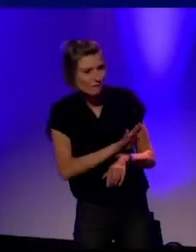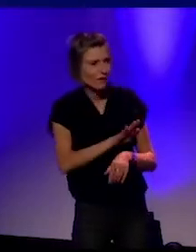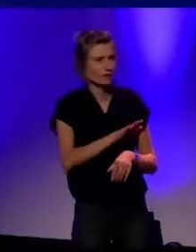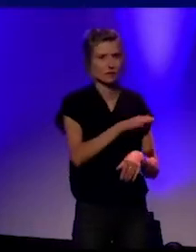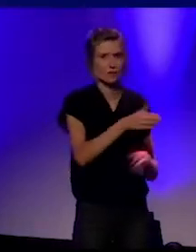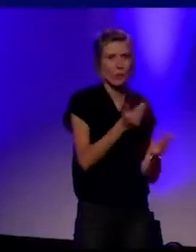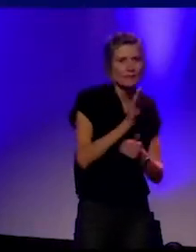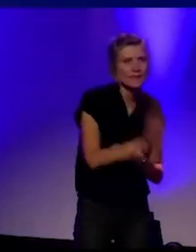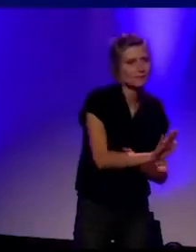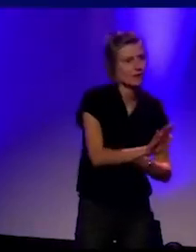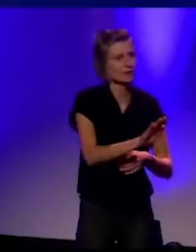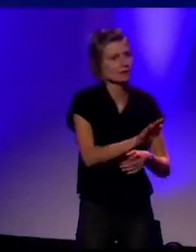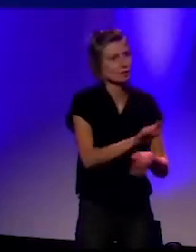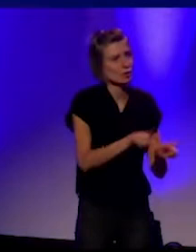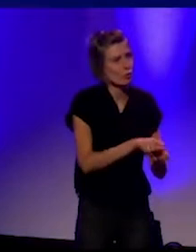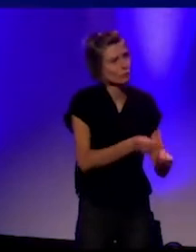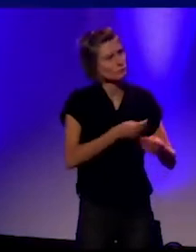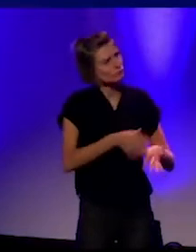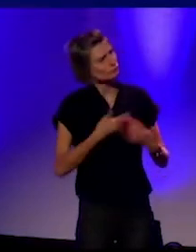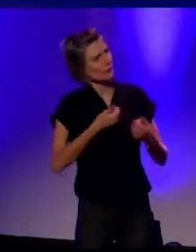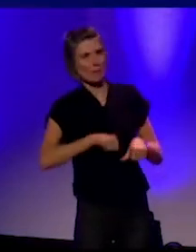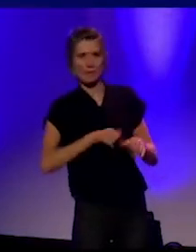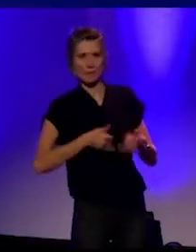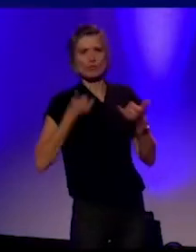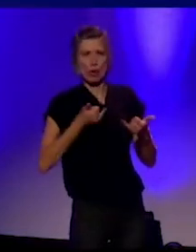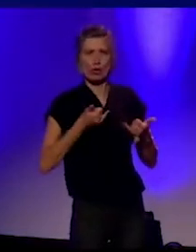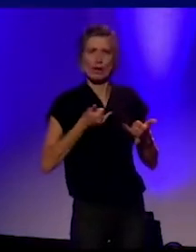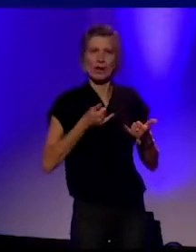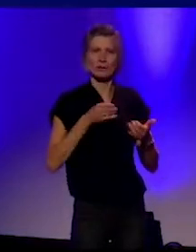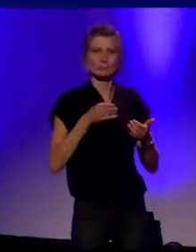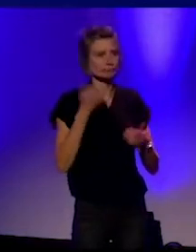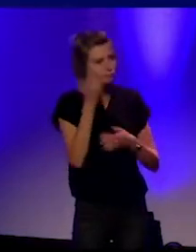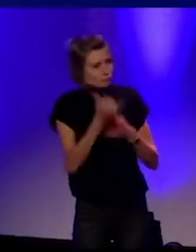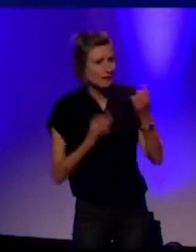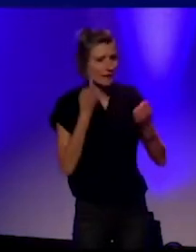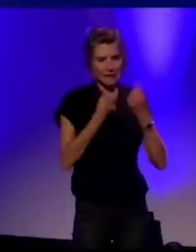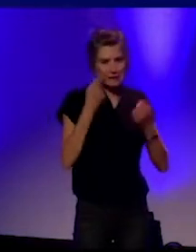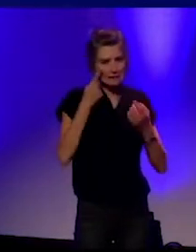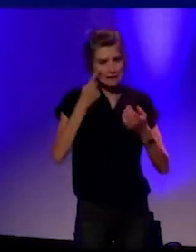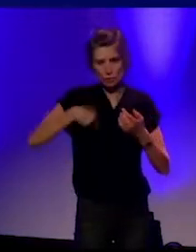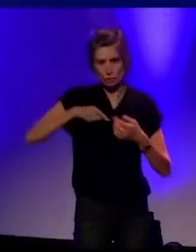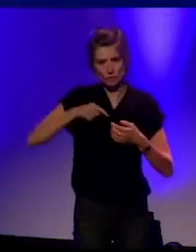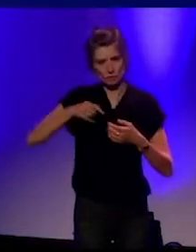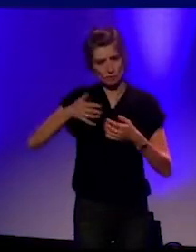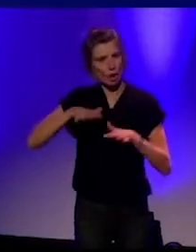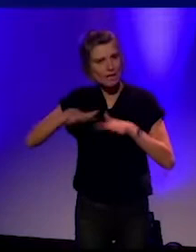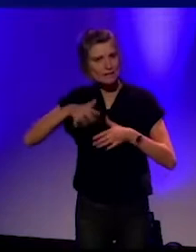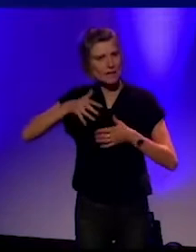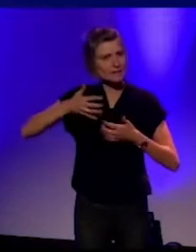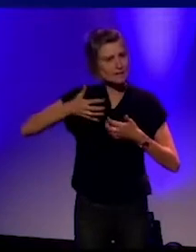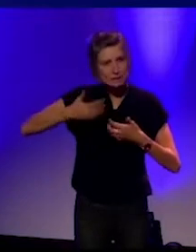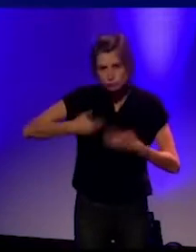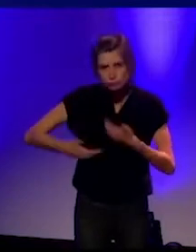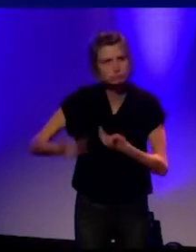die ons inderdaad jong houden, die ons voortdurend vervellen, maken tot wat we zijn en de motor zijn van onze werking. En laat ons